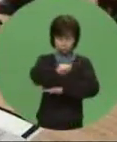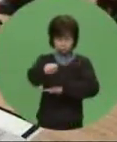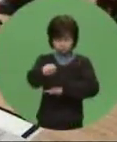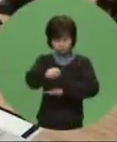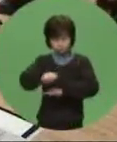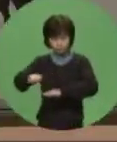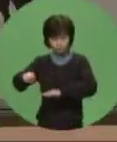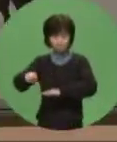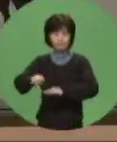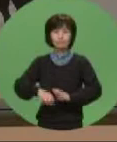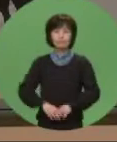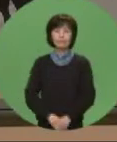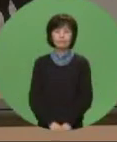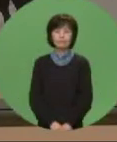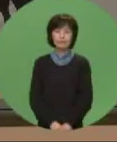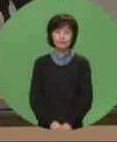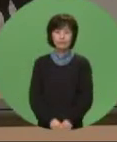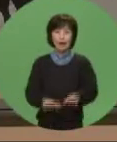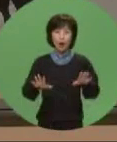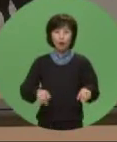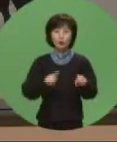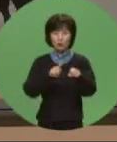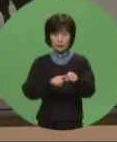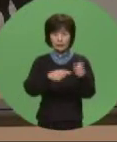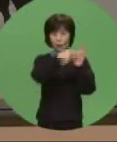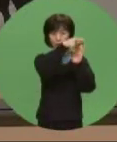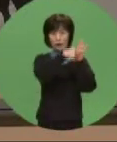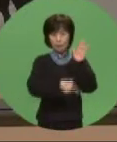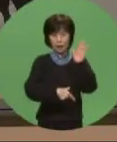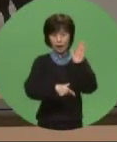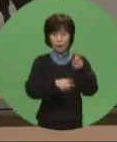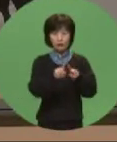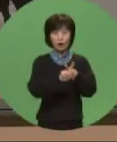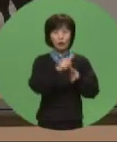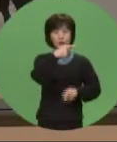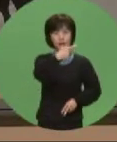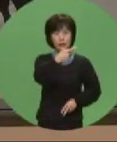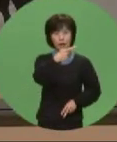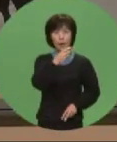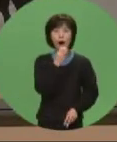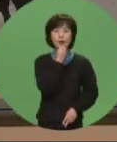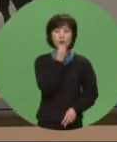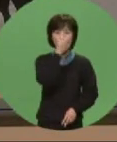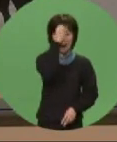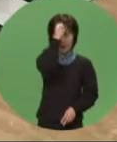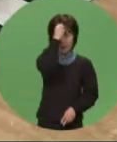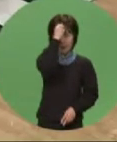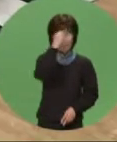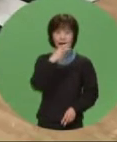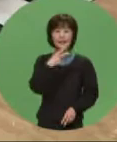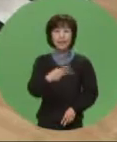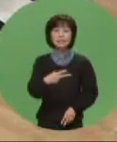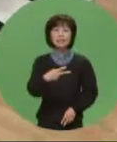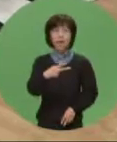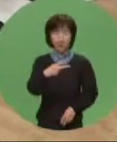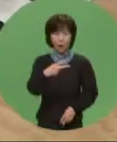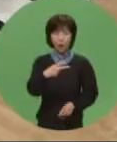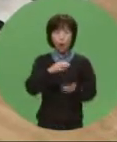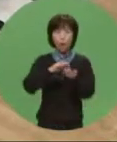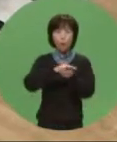。今年の課題は、1年生が梅、2年生がお